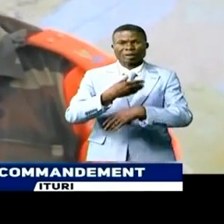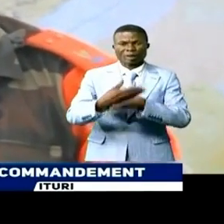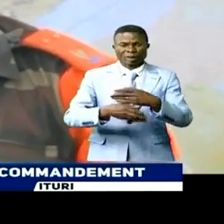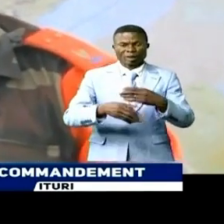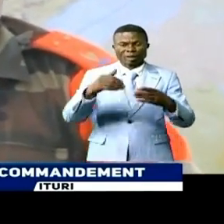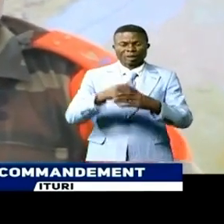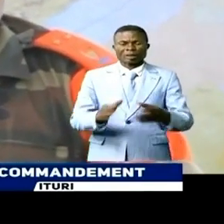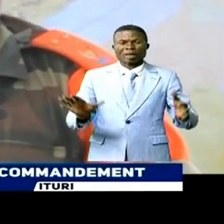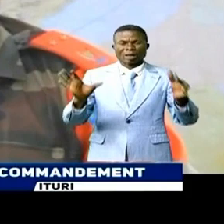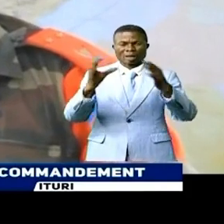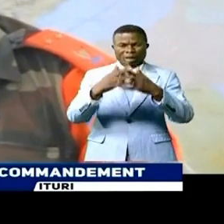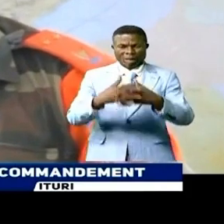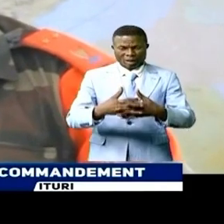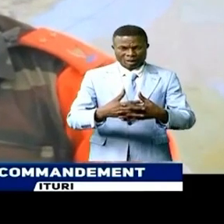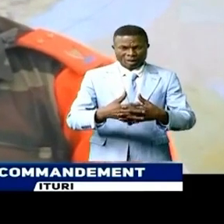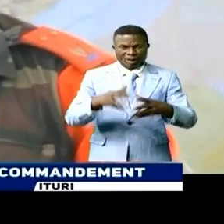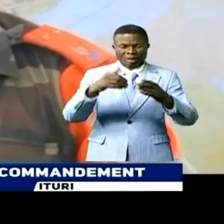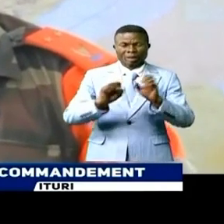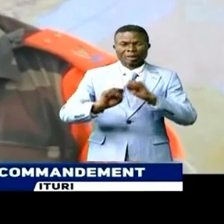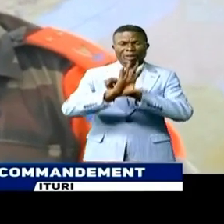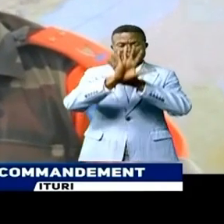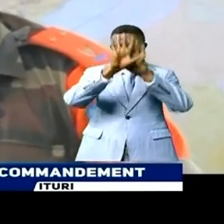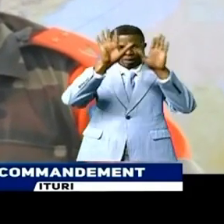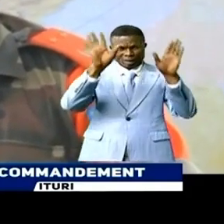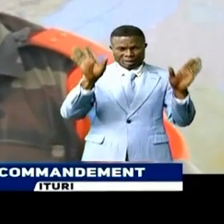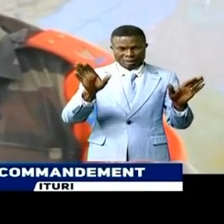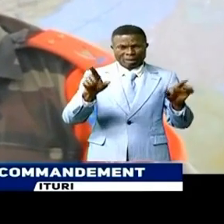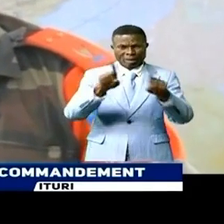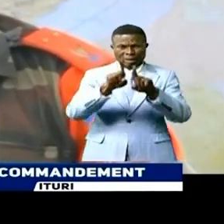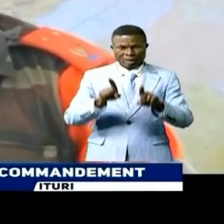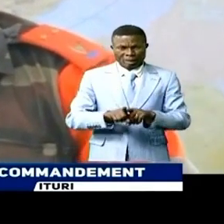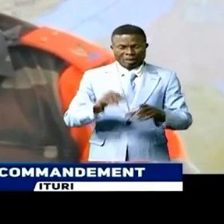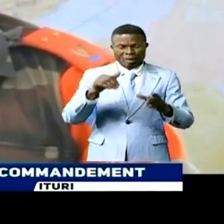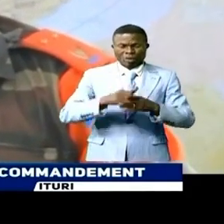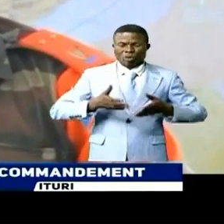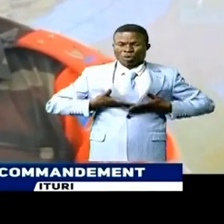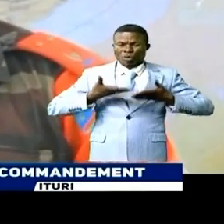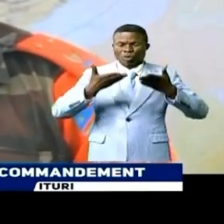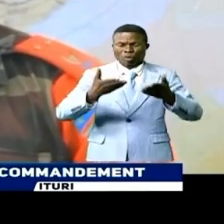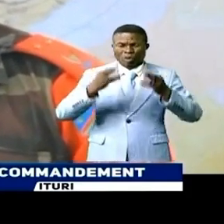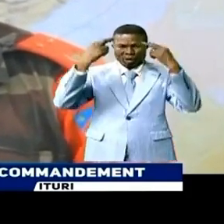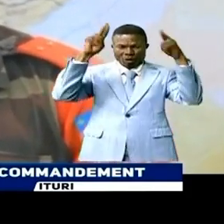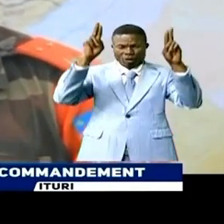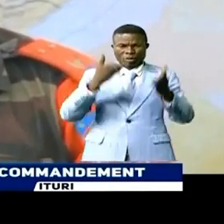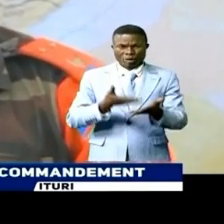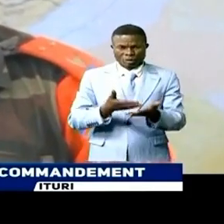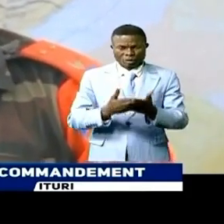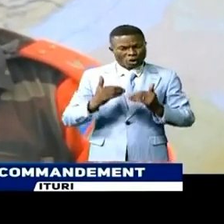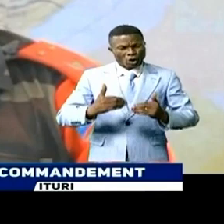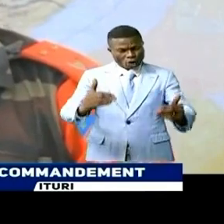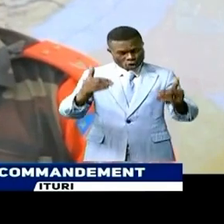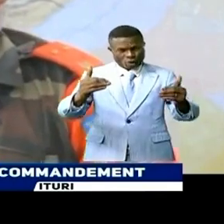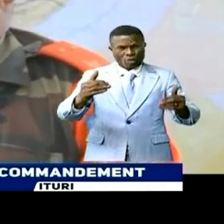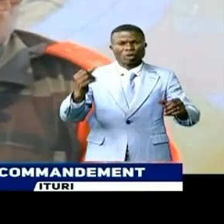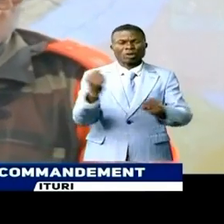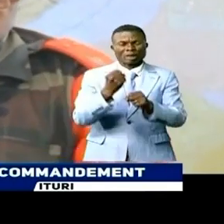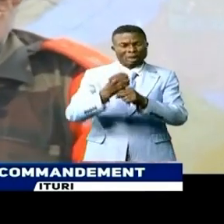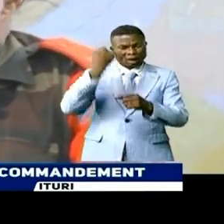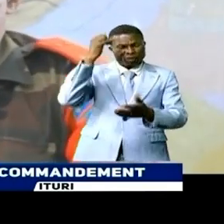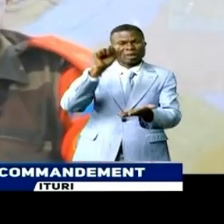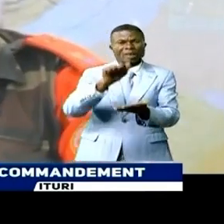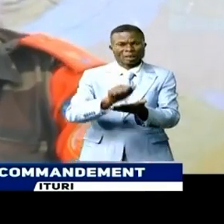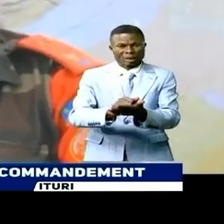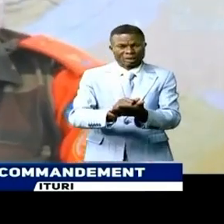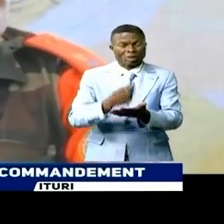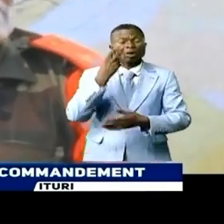la position d'un transparence et d'un déroulement de la russie ont signé dans ce sens là et